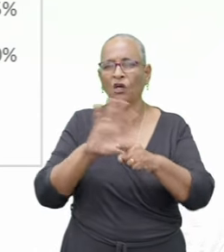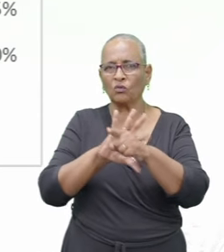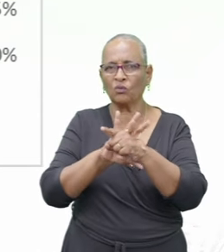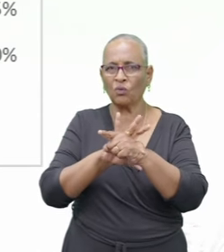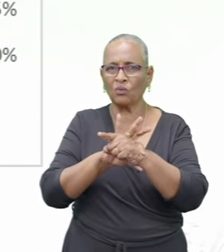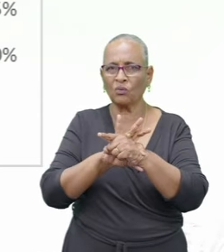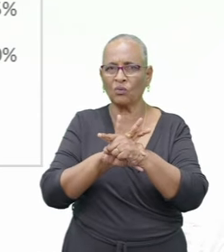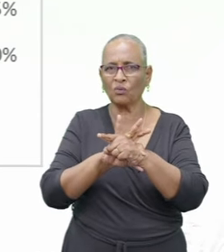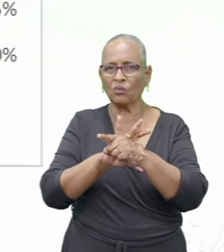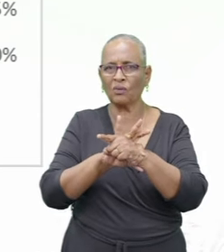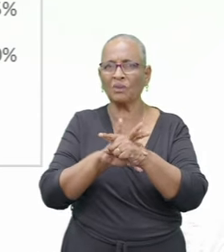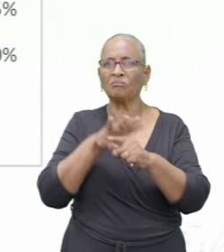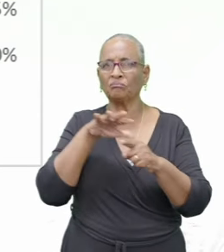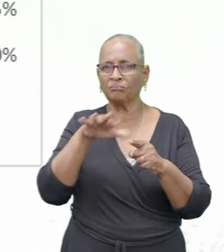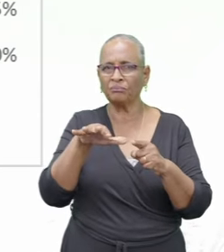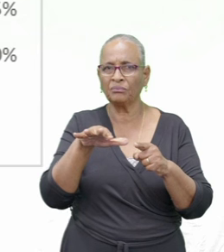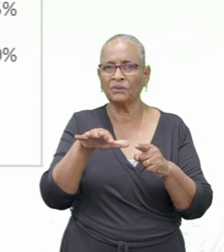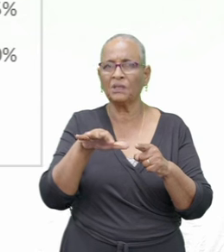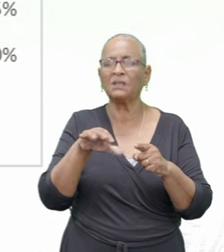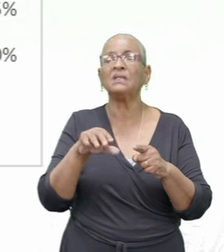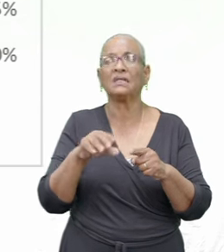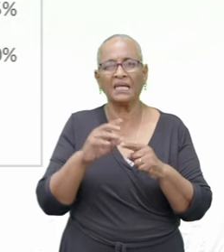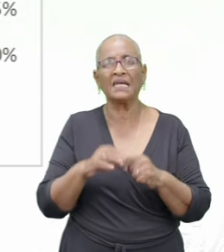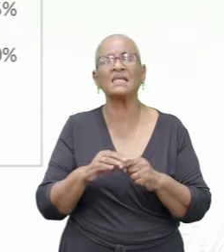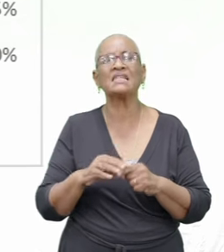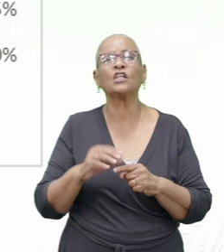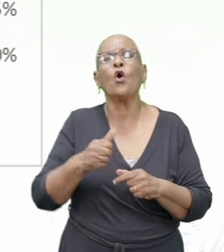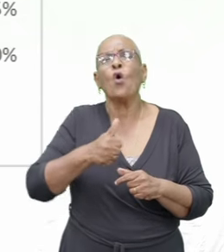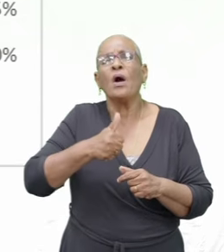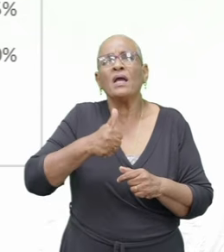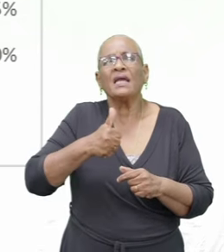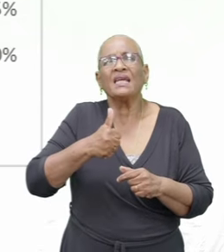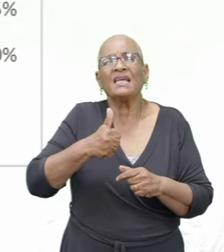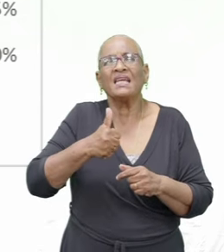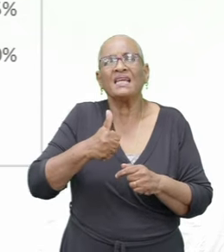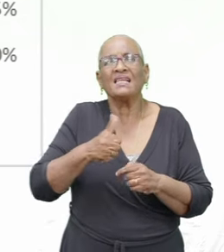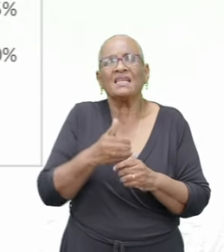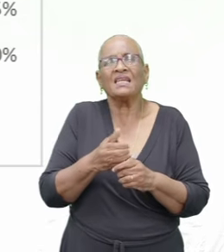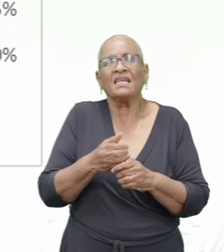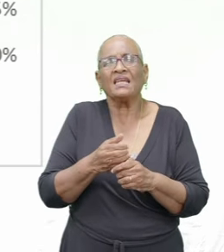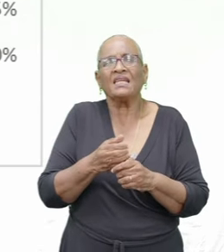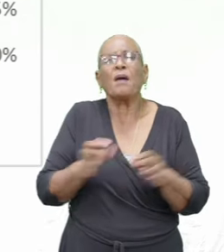een NICU-afdeling is een intensieve afdeling waar